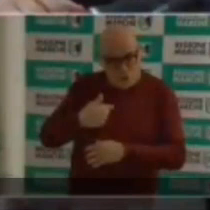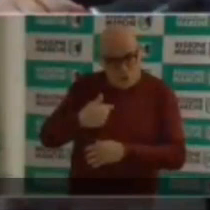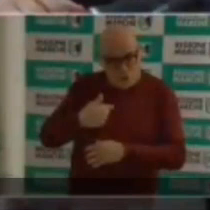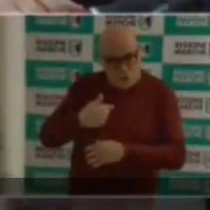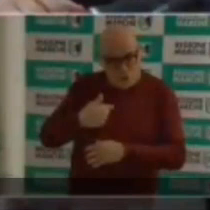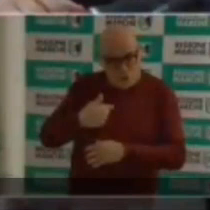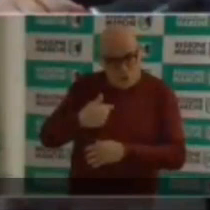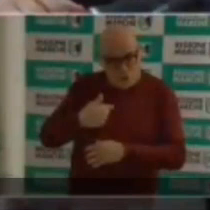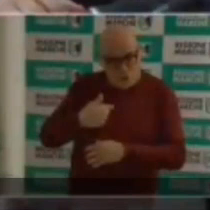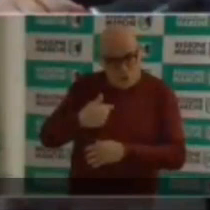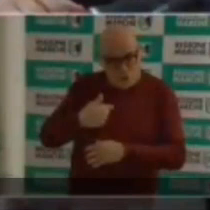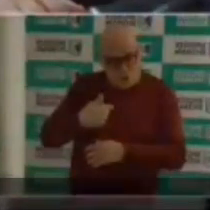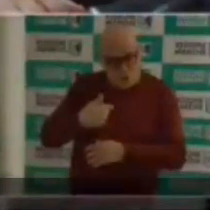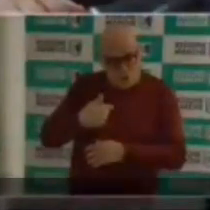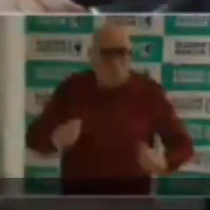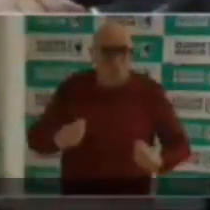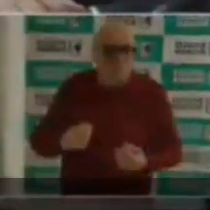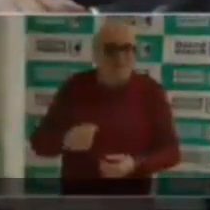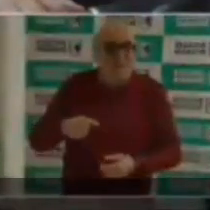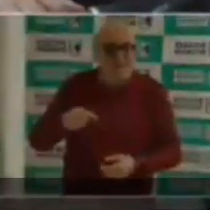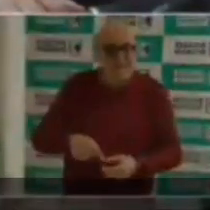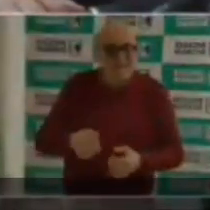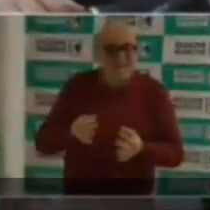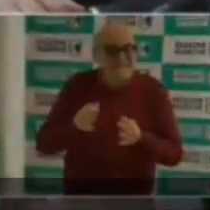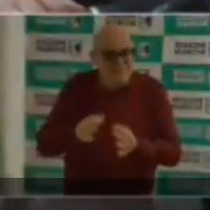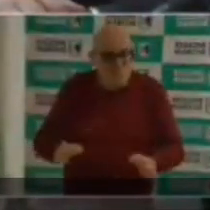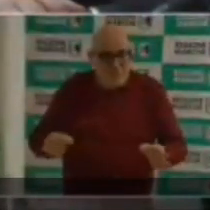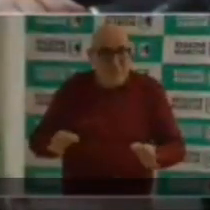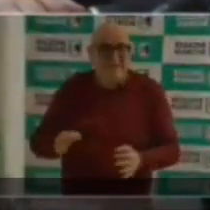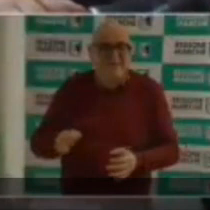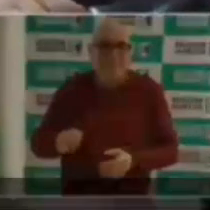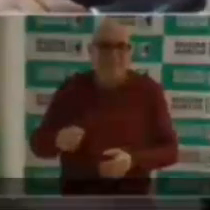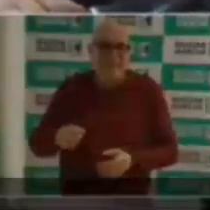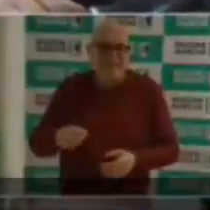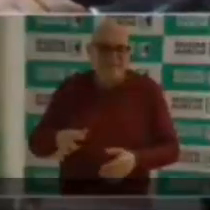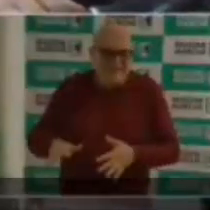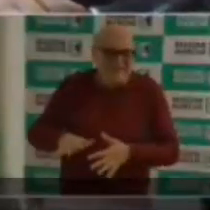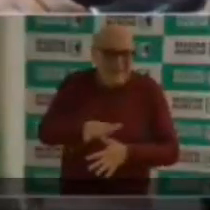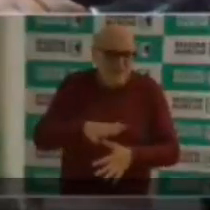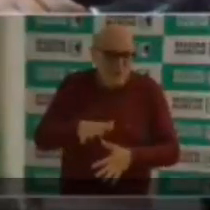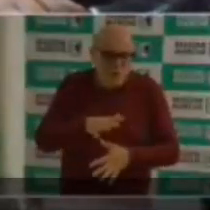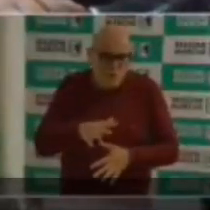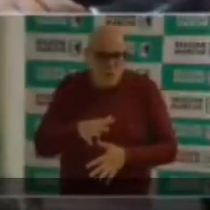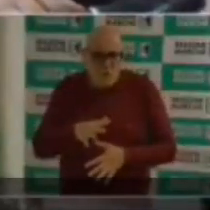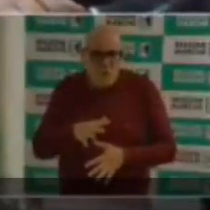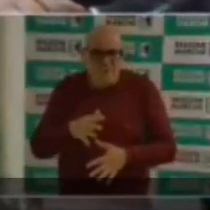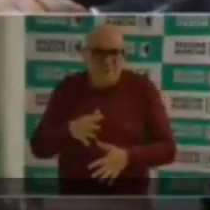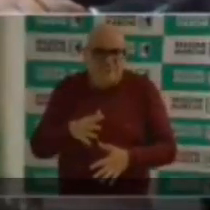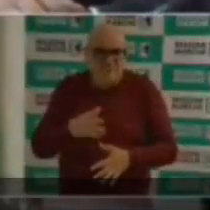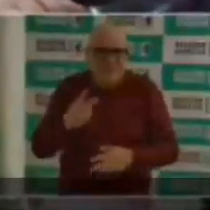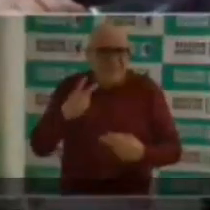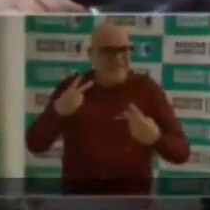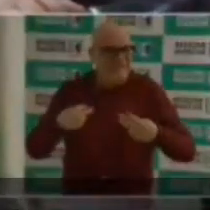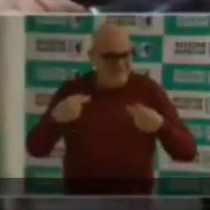ulteriormente perché è un progetto che è stato sicuramente apprezzato dal territorio, perché poi voglio ricordare che